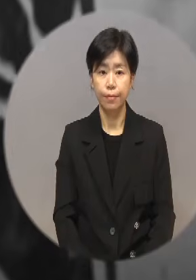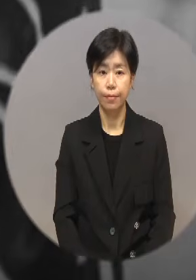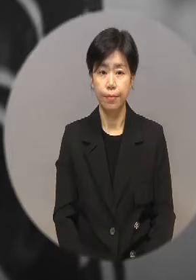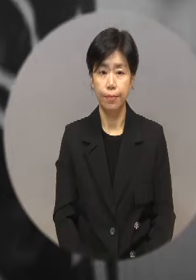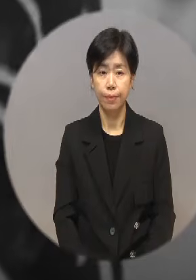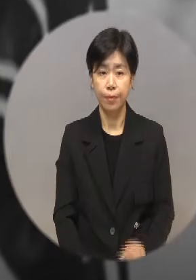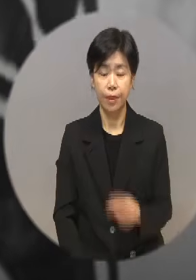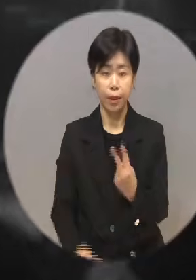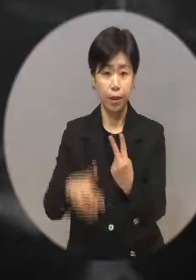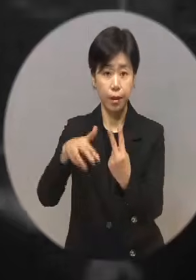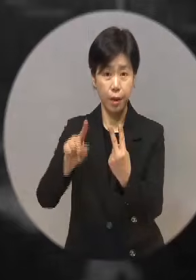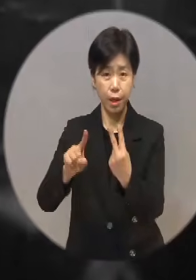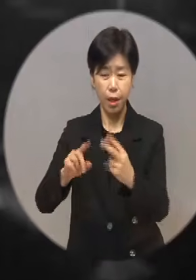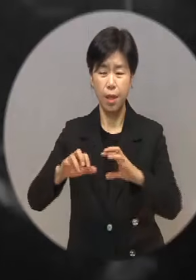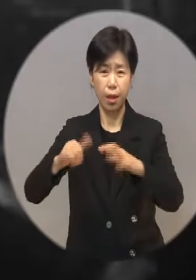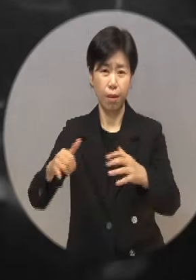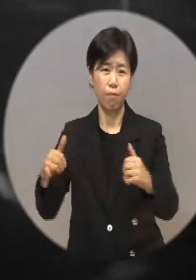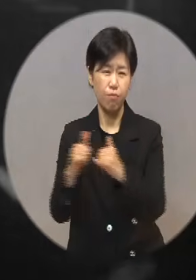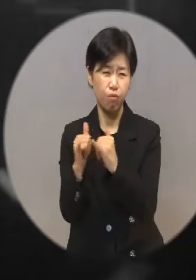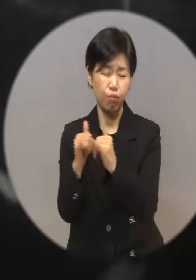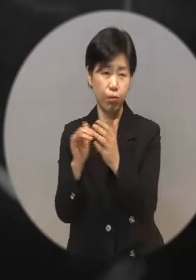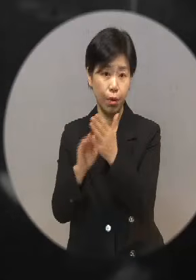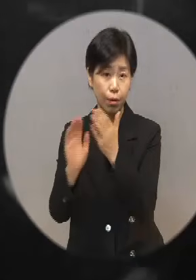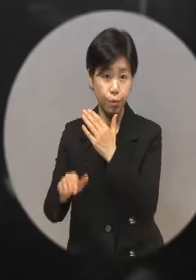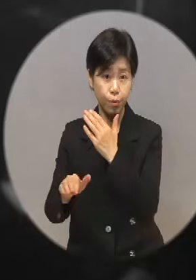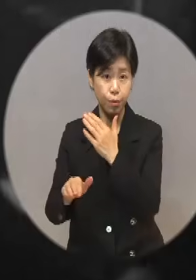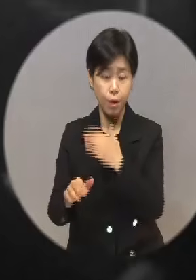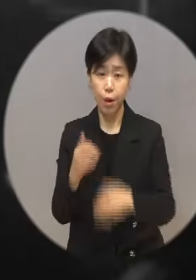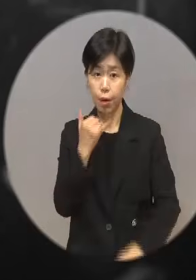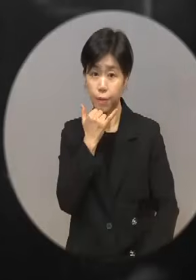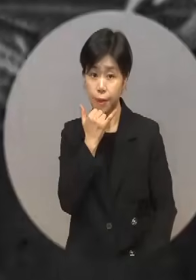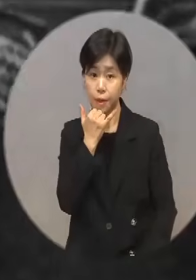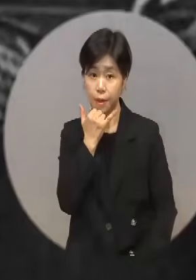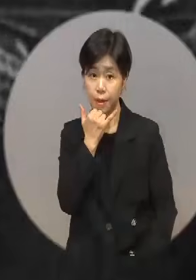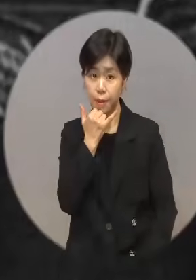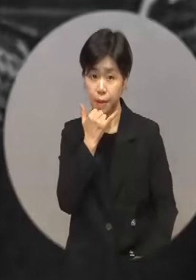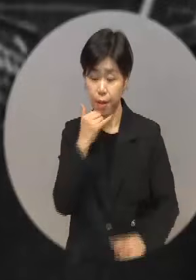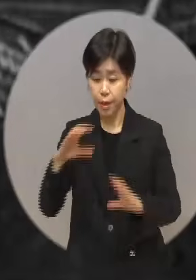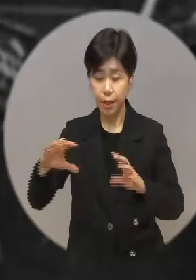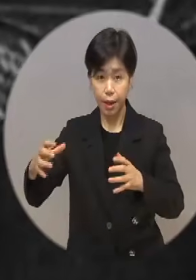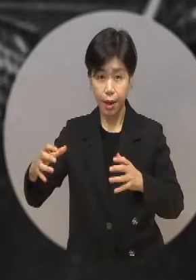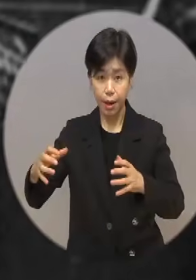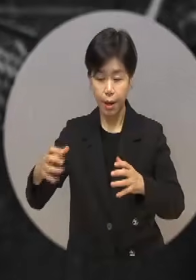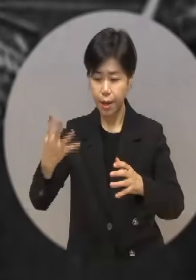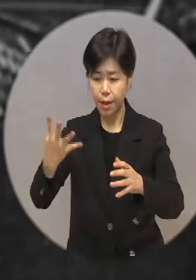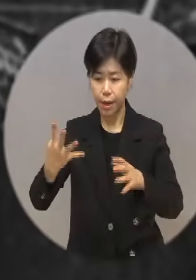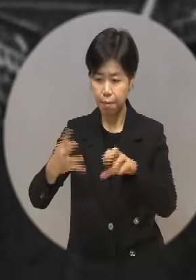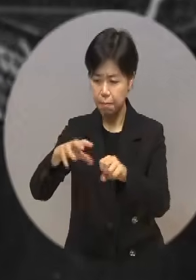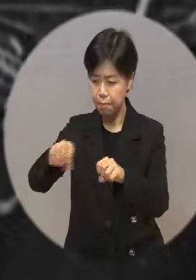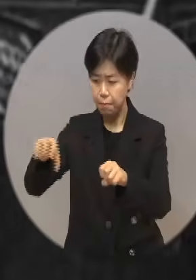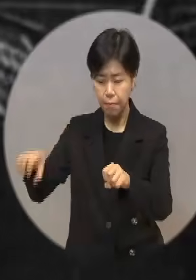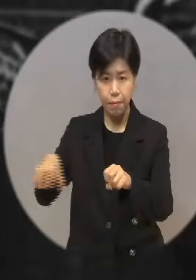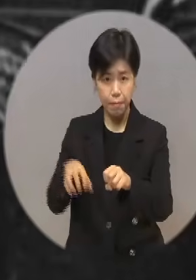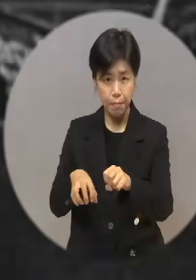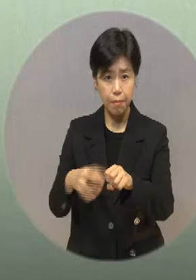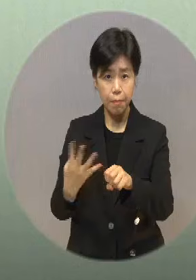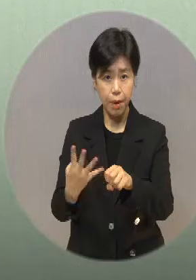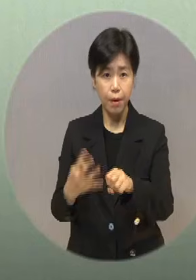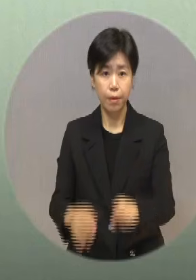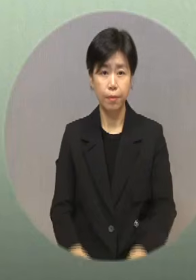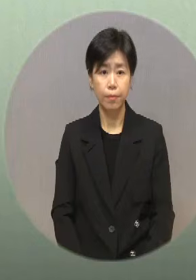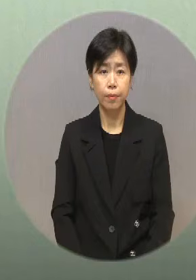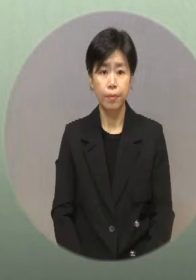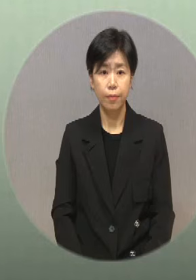2차 세계대전 이후 독일과 수도 베를린은 4개 점령지로 나뉘었는데요. 냉전이 심화되면서